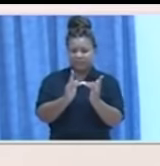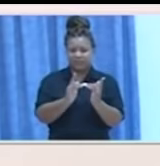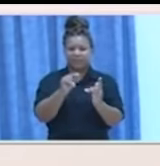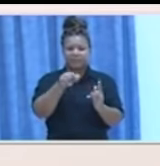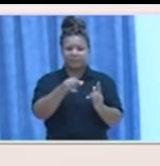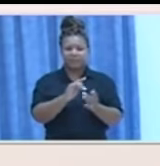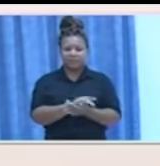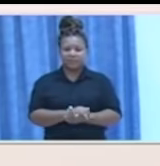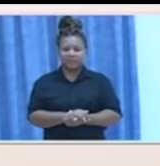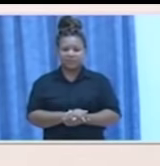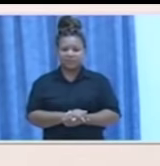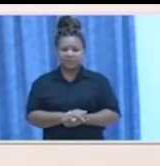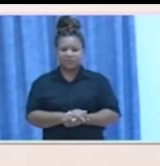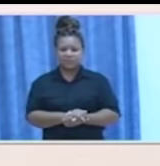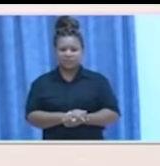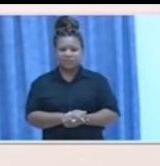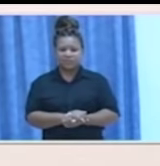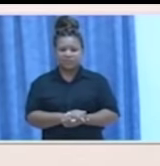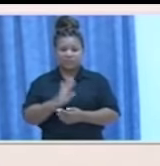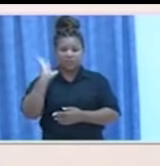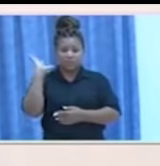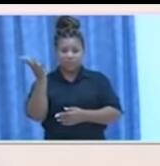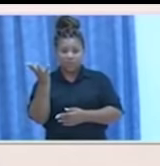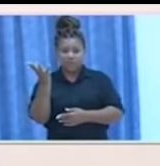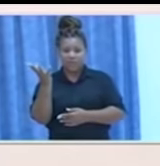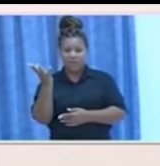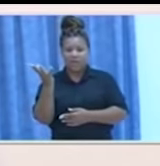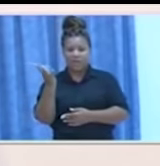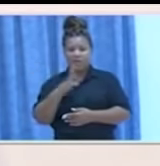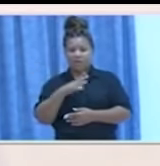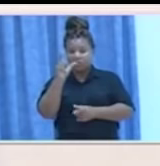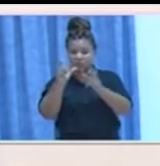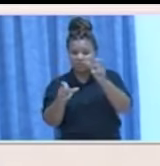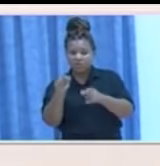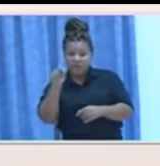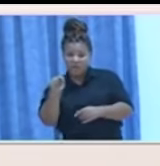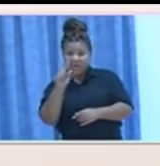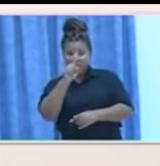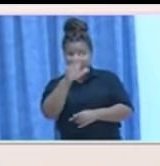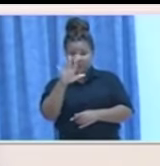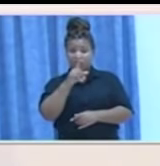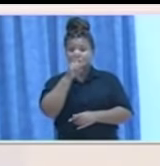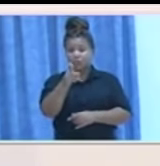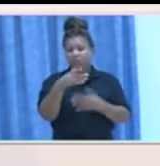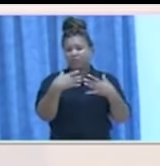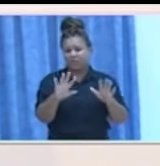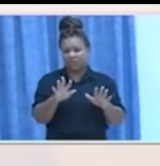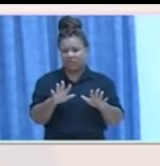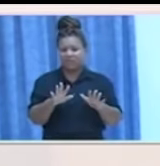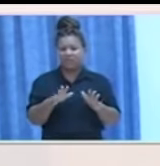14 jours aujourd'hui. Le processus peut être fait pour des autres. Et il y en a là